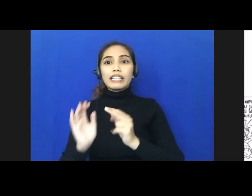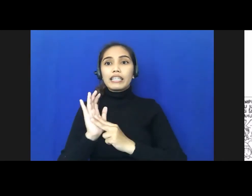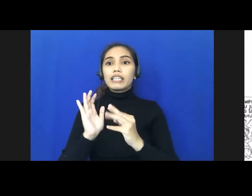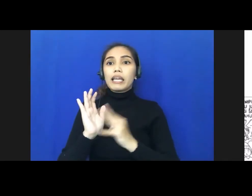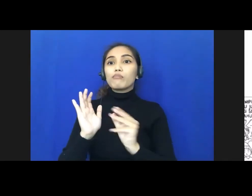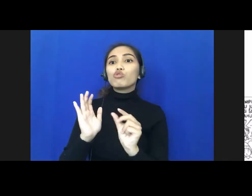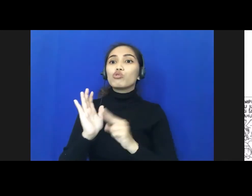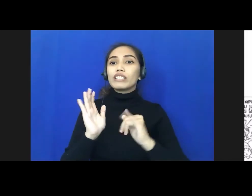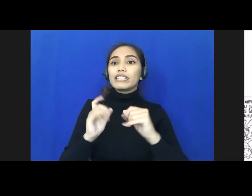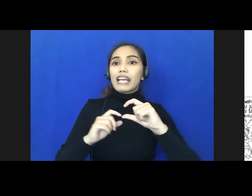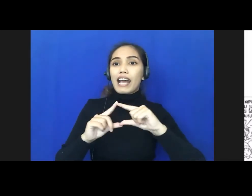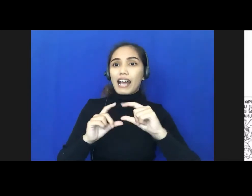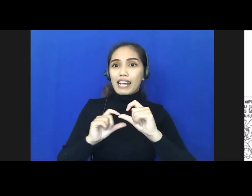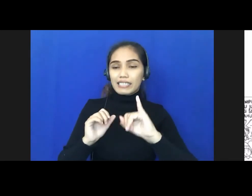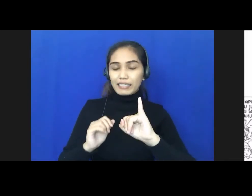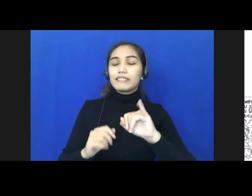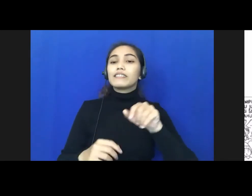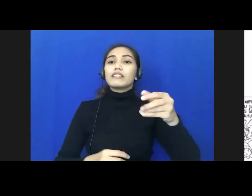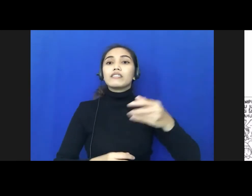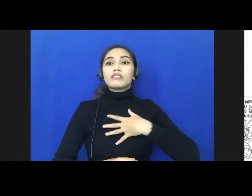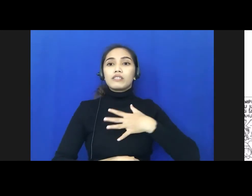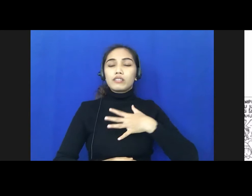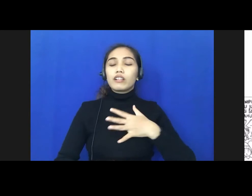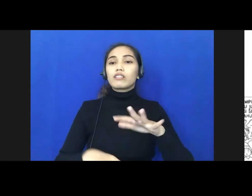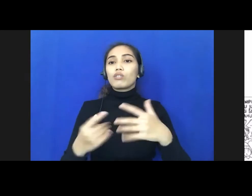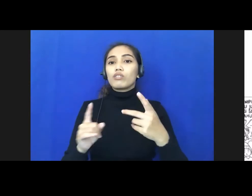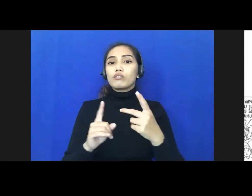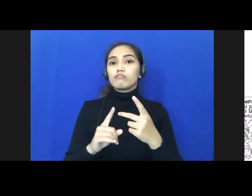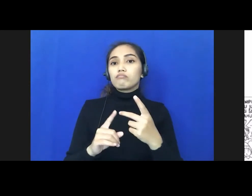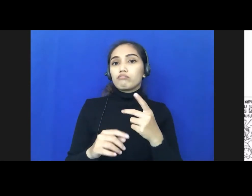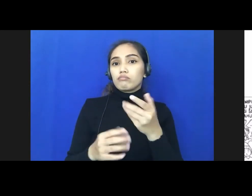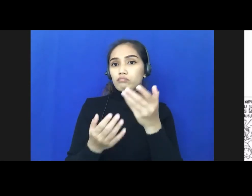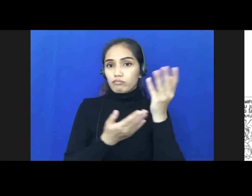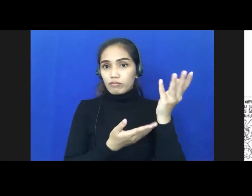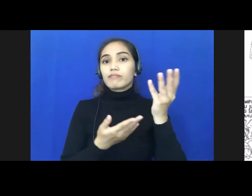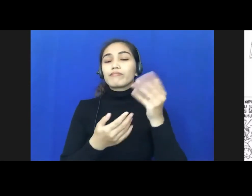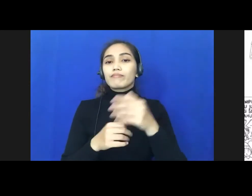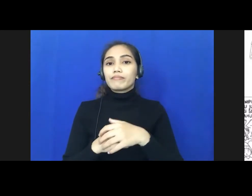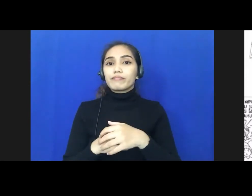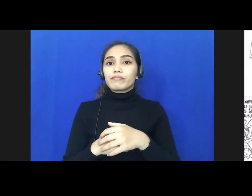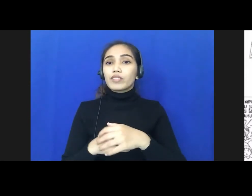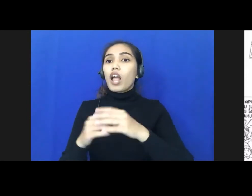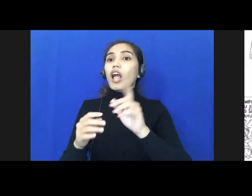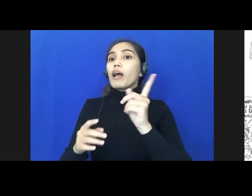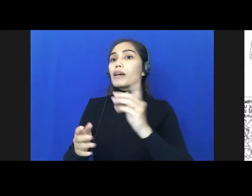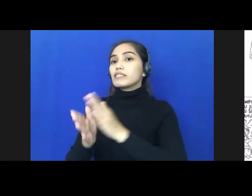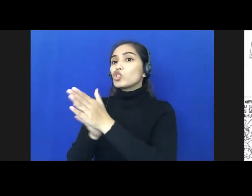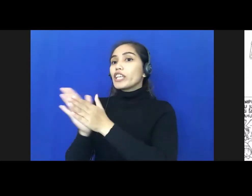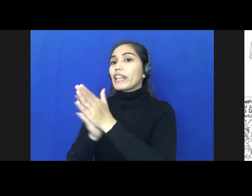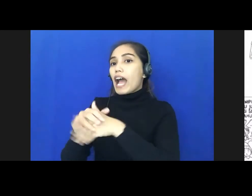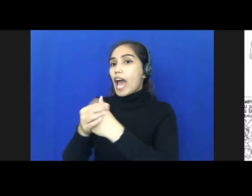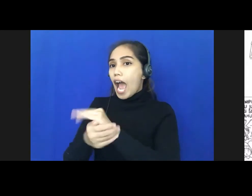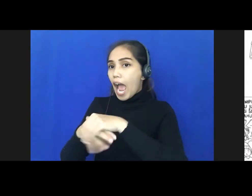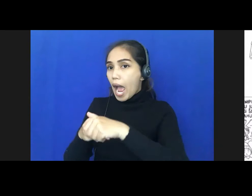DPT, dan Haemophilus influenzae tipe B atau HIB, dan PCV. Cuci tangan pakai sabun,